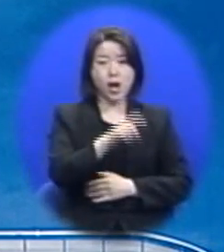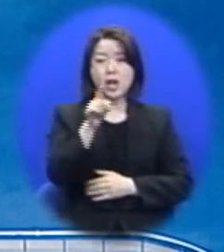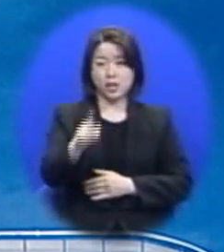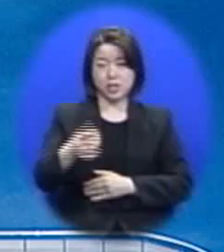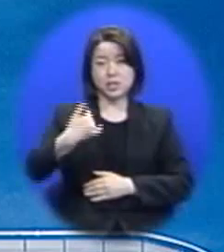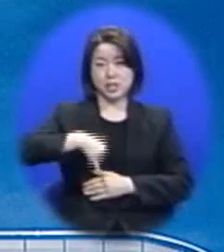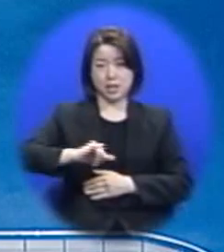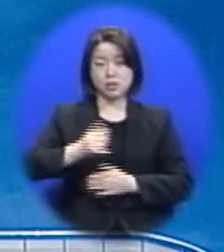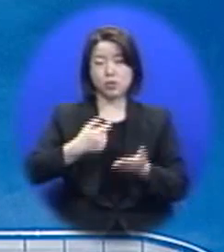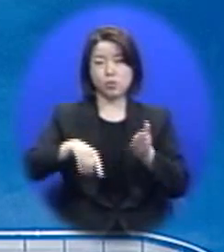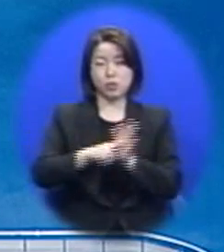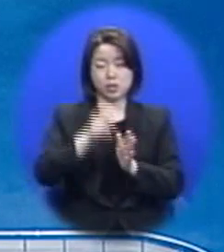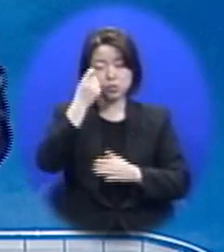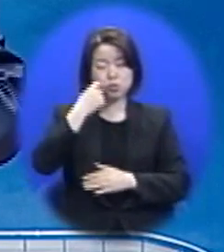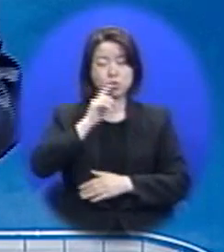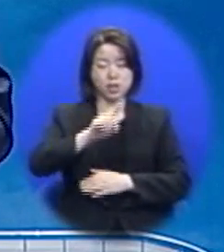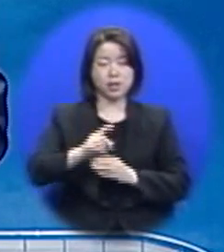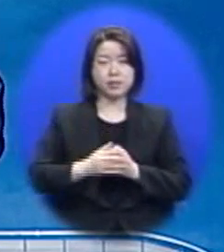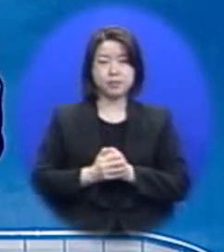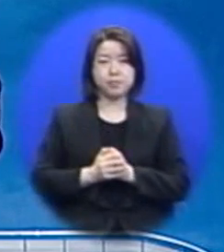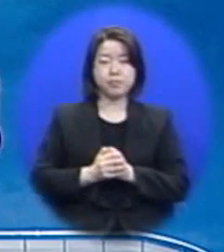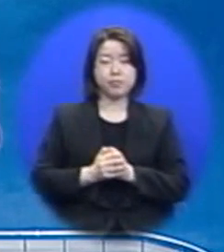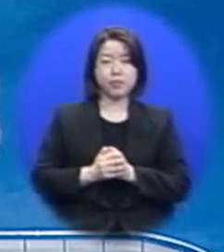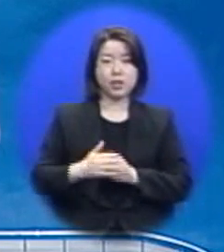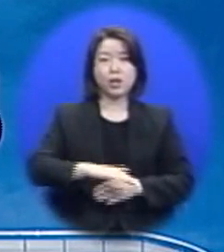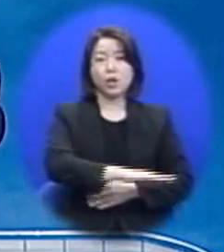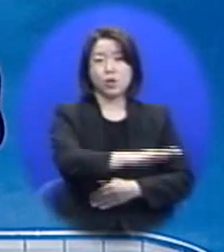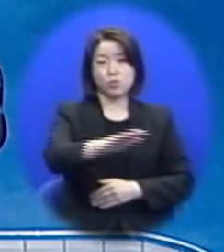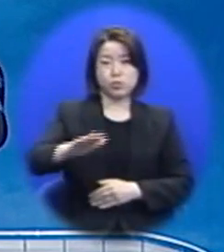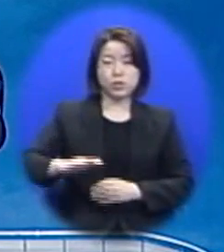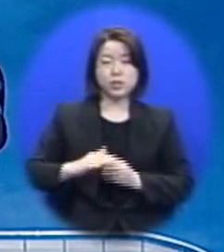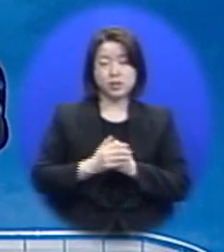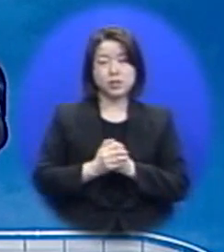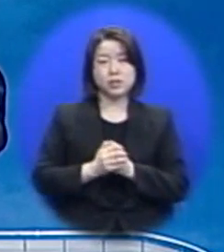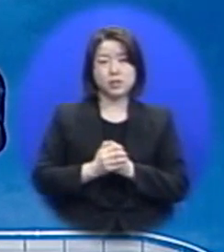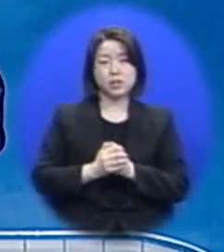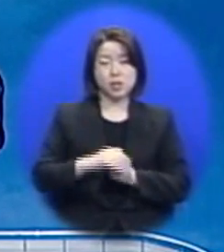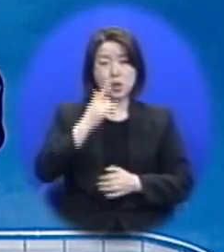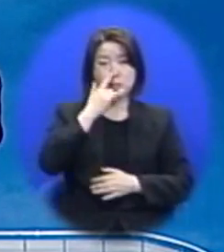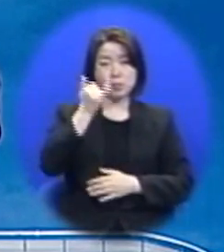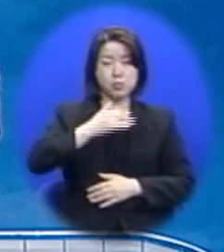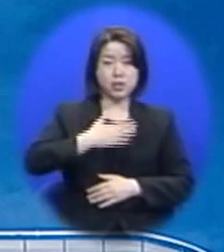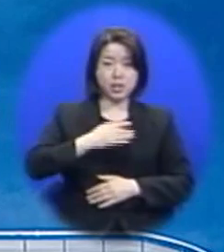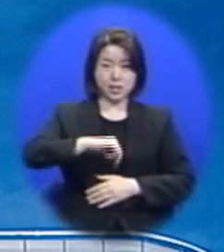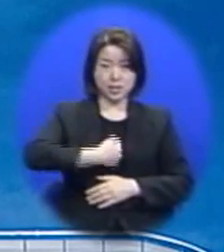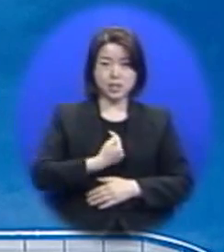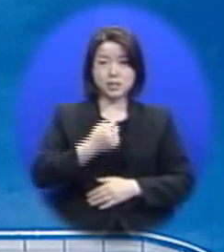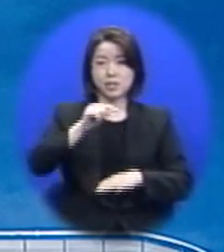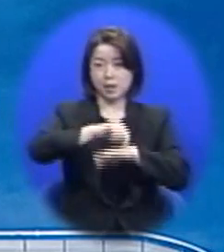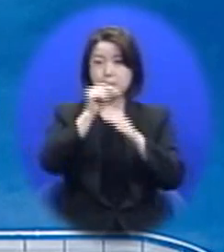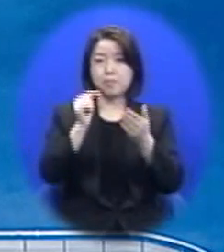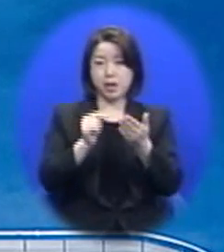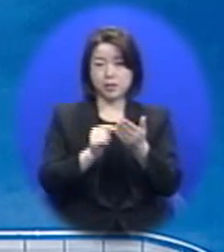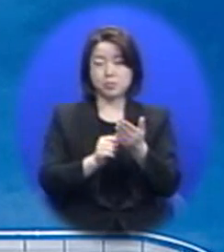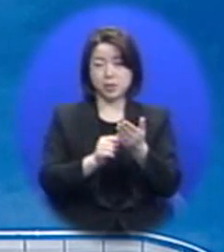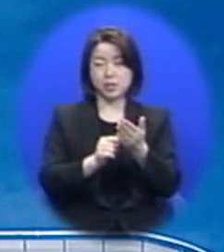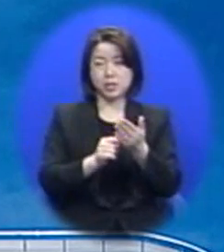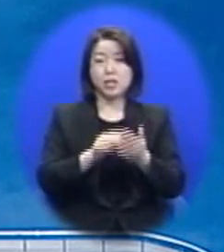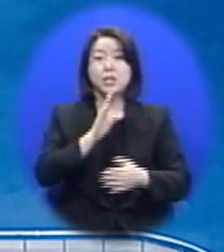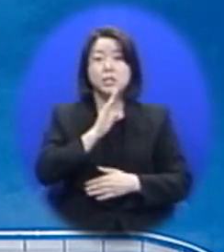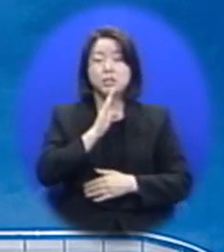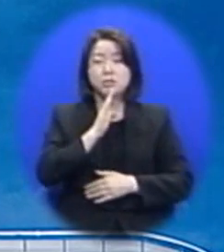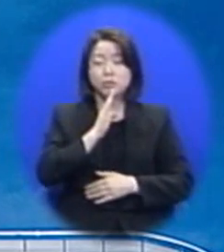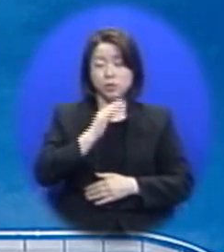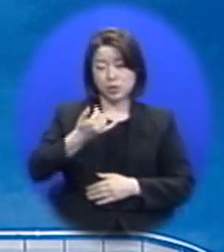울라. 여러분, 우리는 부모인 우리 자신의 마음이 진정으로 자녀에게